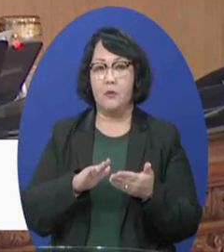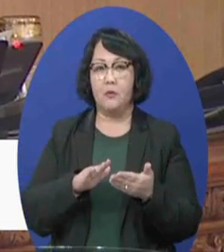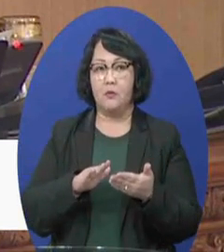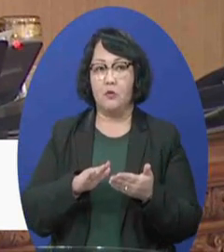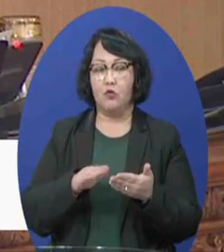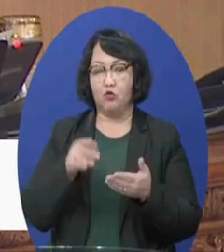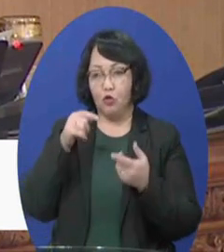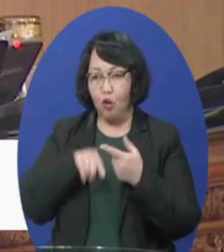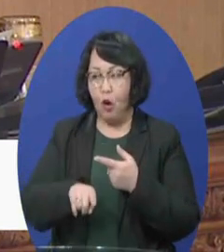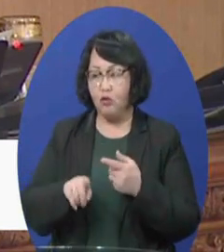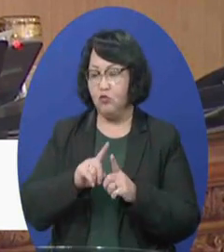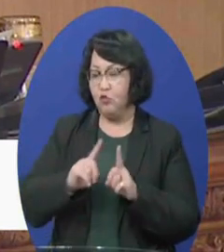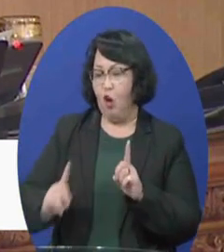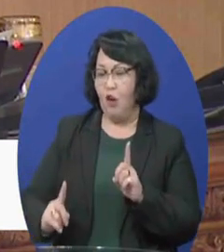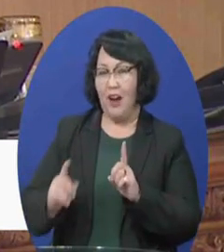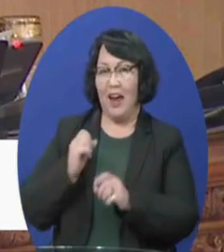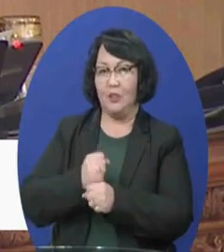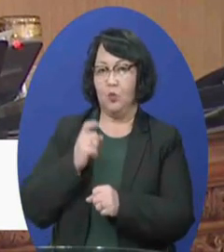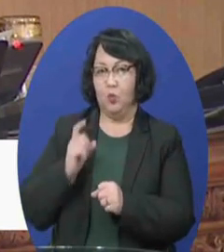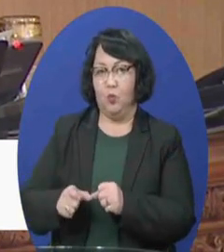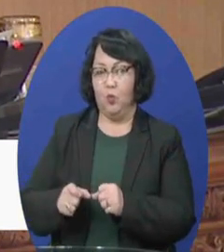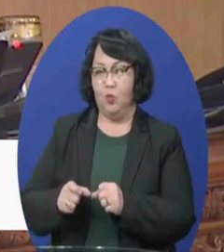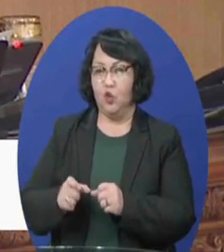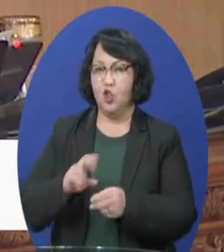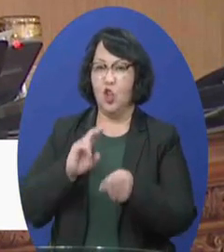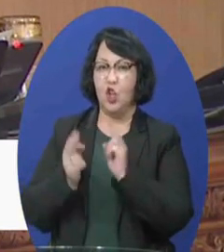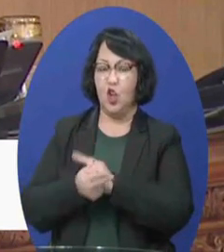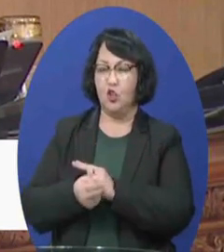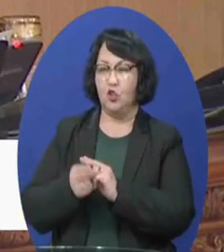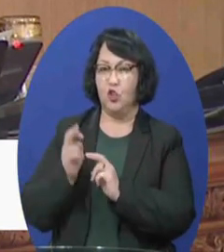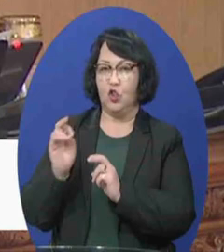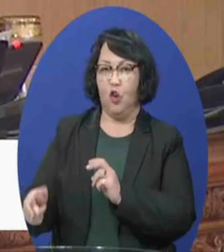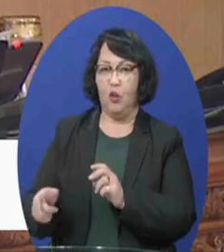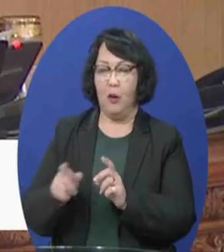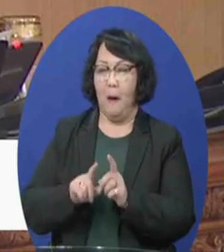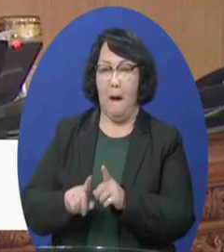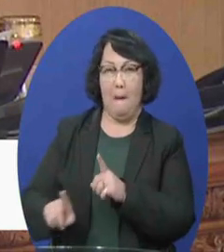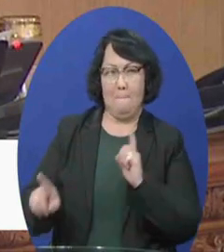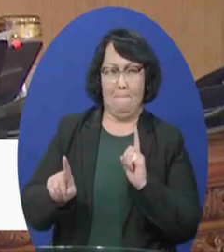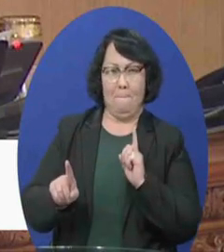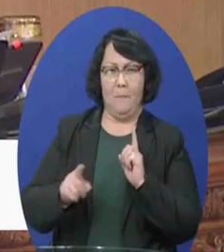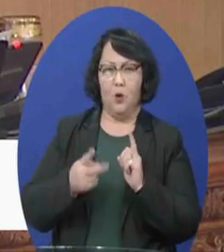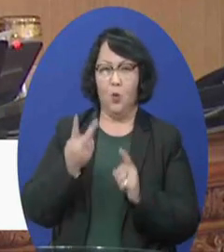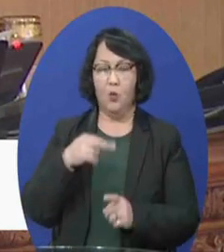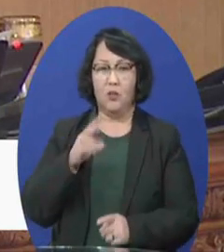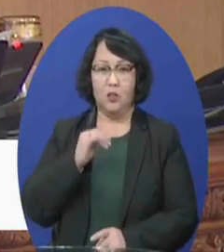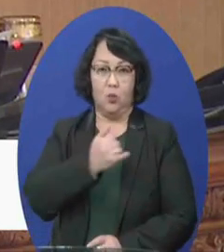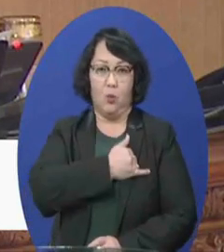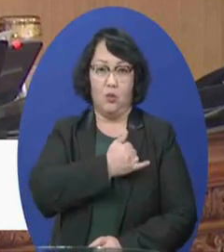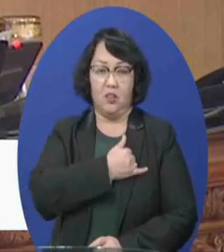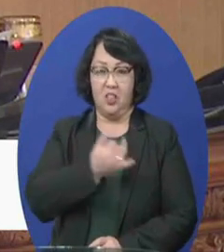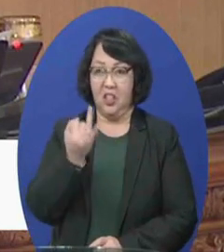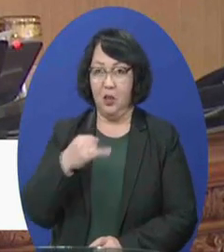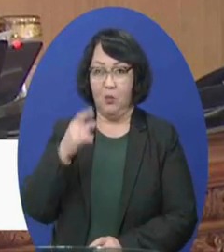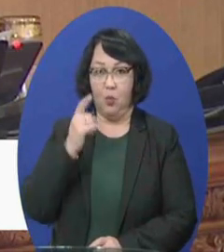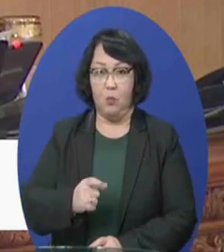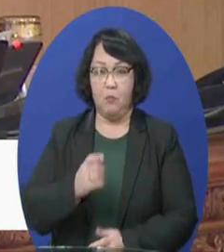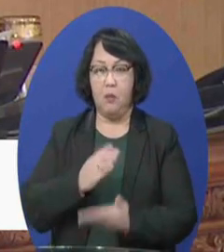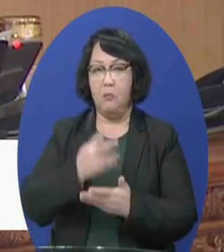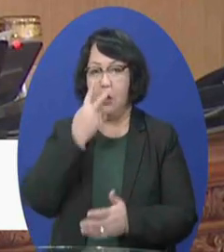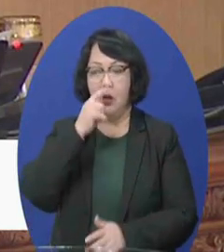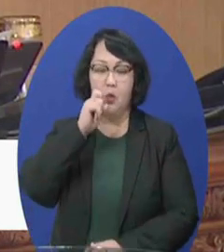Доод албан тушаалтнуудаа золиосонд гарах чад ардан сууж үлддэг өдөртөгч байхыг би огт